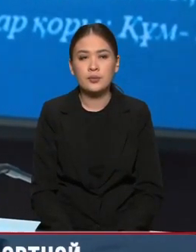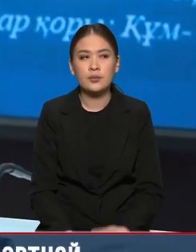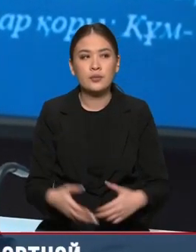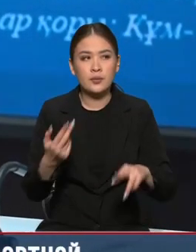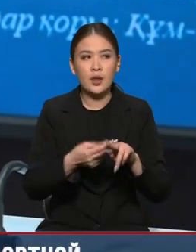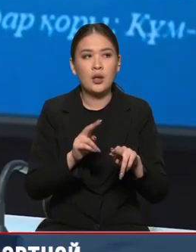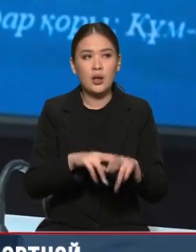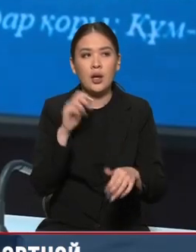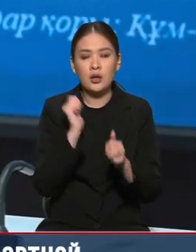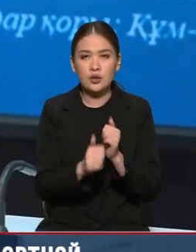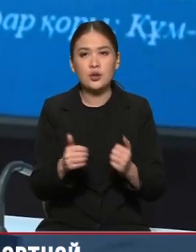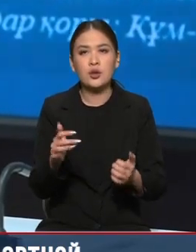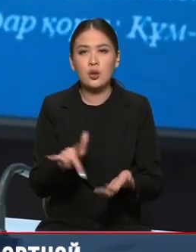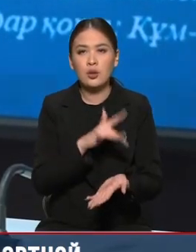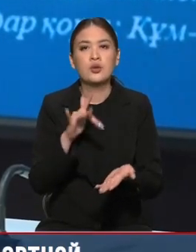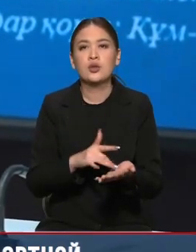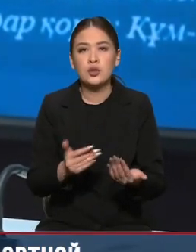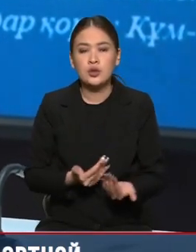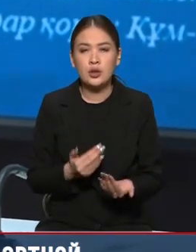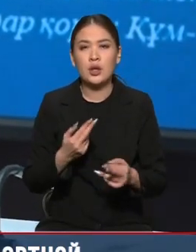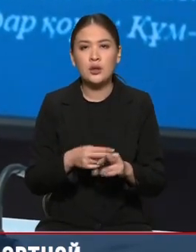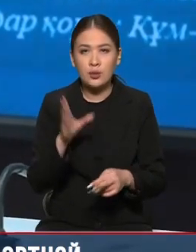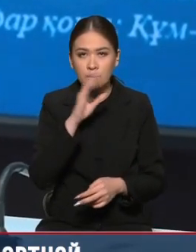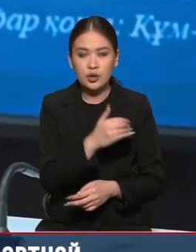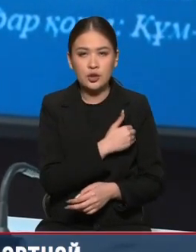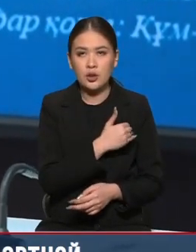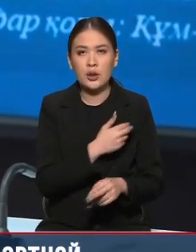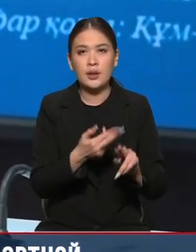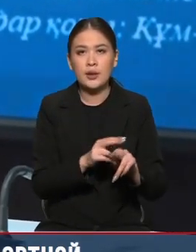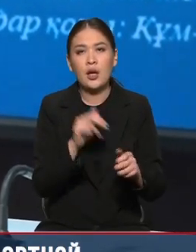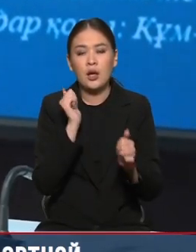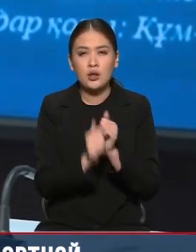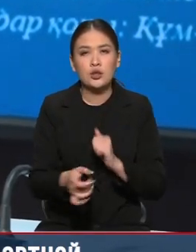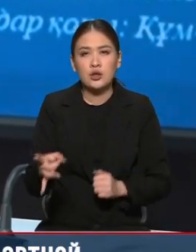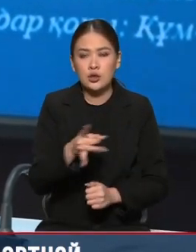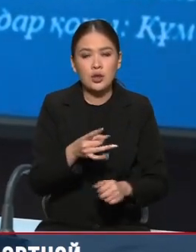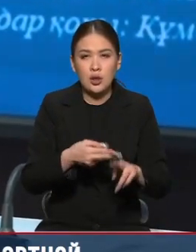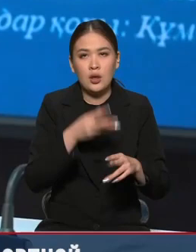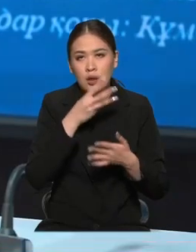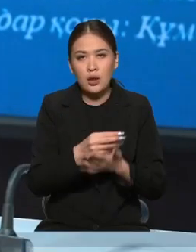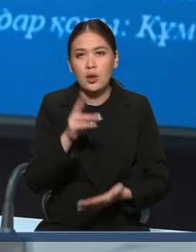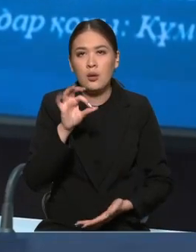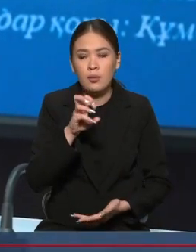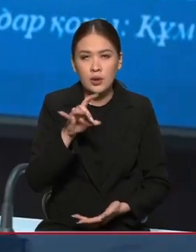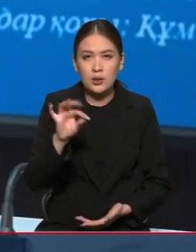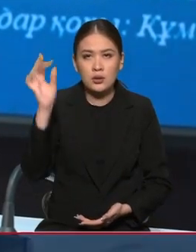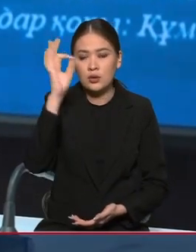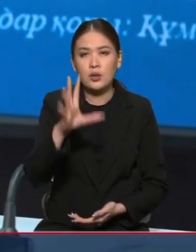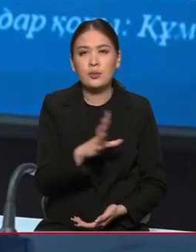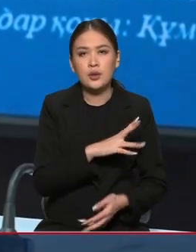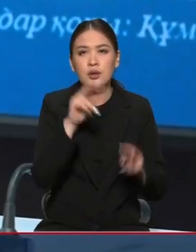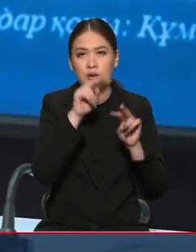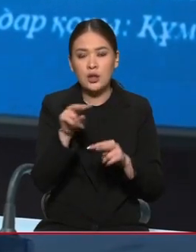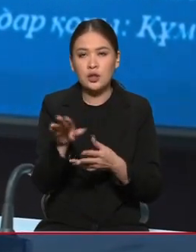Отрадно, что каждый житель города сам проявляет желание. У нас 5 районов, и на каждый район есть свои подрядные компании, которые регулярно работают, следят